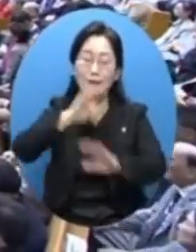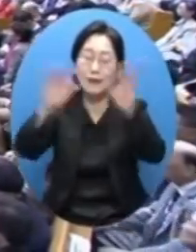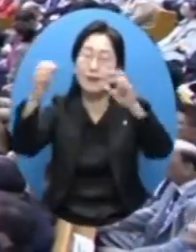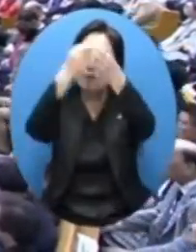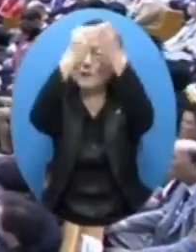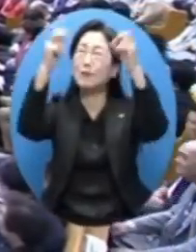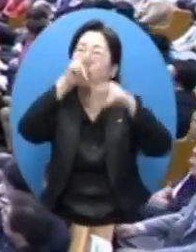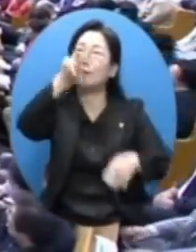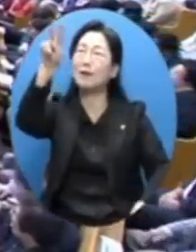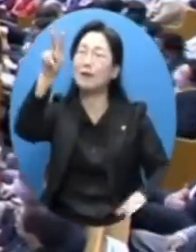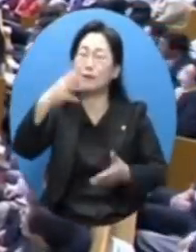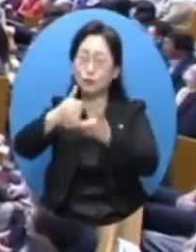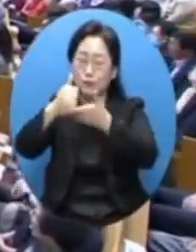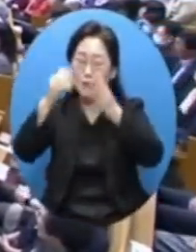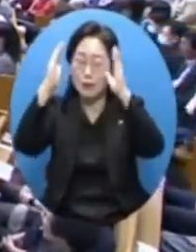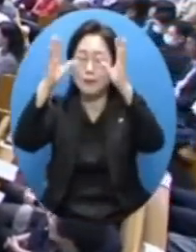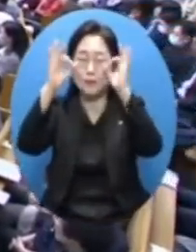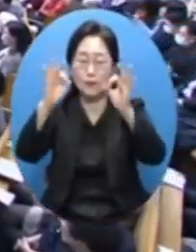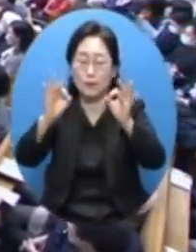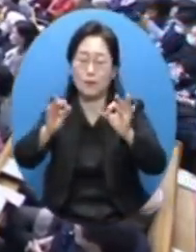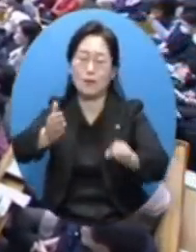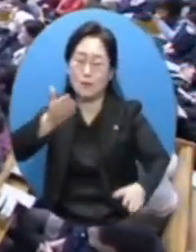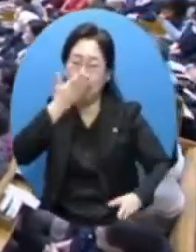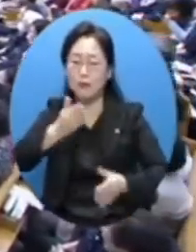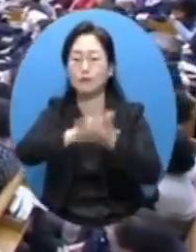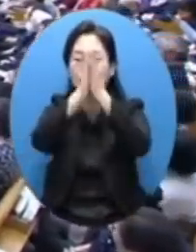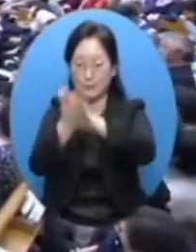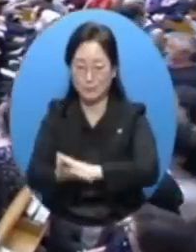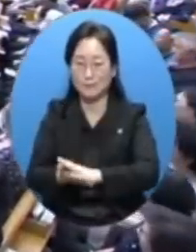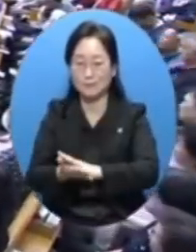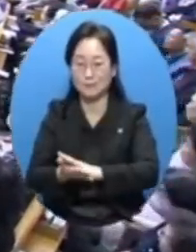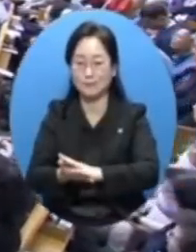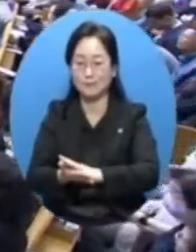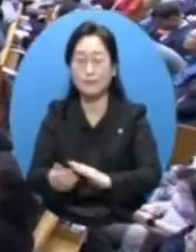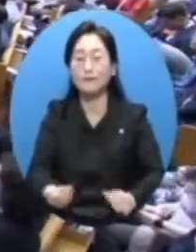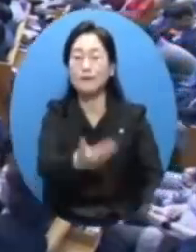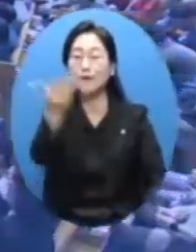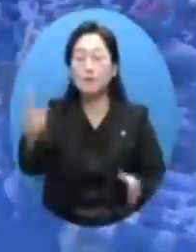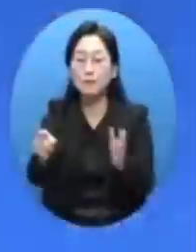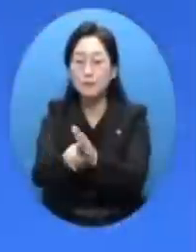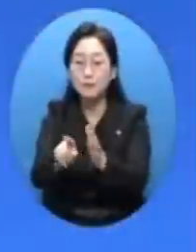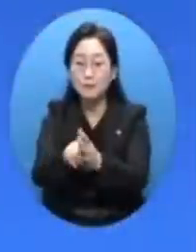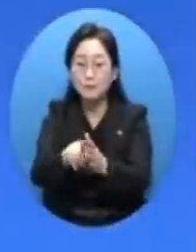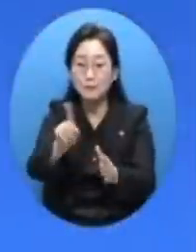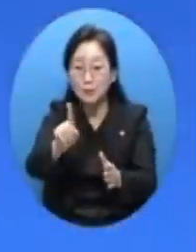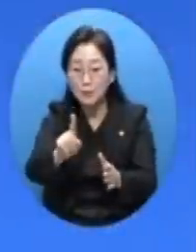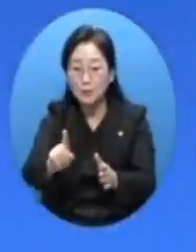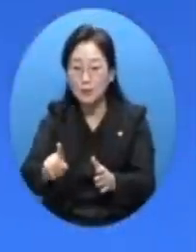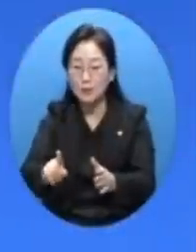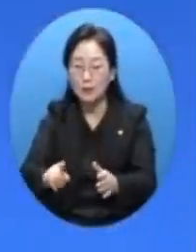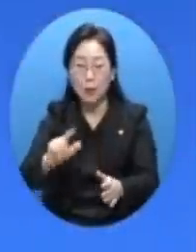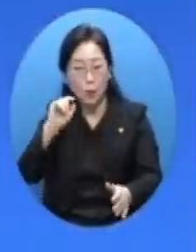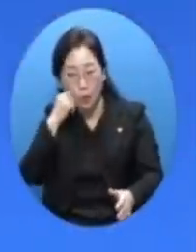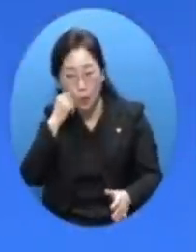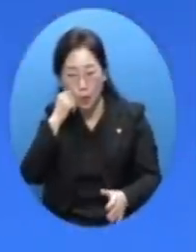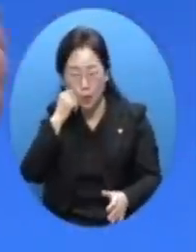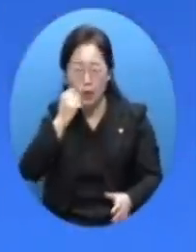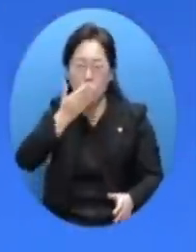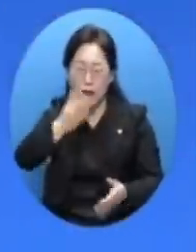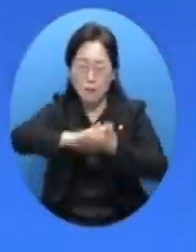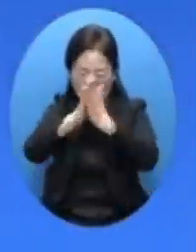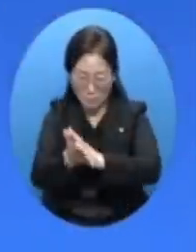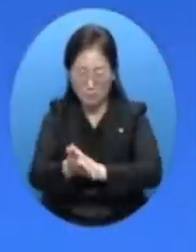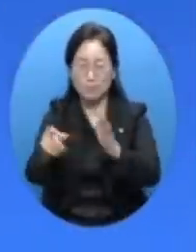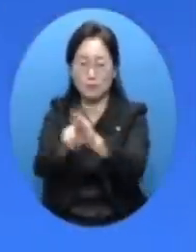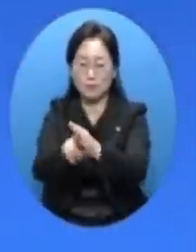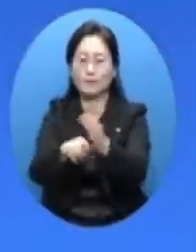바라보듯이 주님을 바라볼 때 불가능이 가능으로 변화가 된 것입니다. 여러분, 믿음은 불가능을 가능으로 보는 것이 믿음인 것입니다. 할 수 없는 것을 할